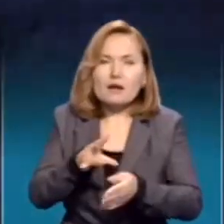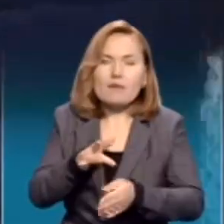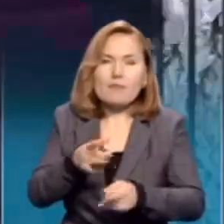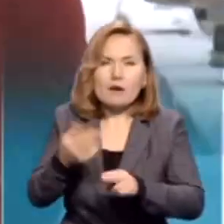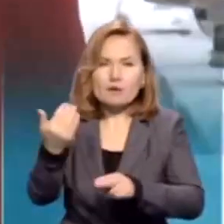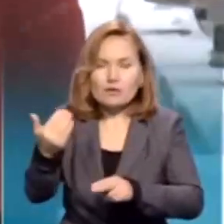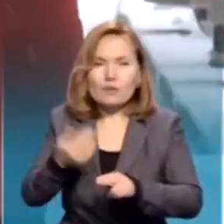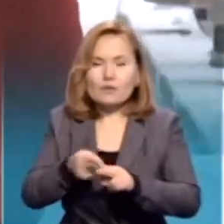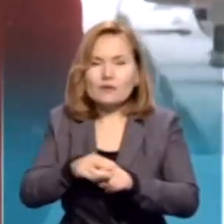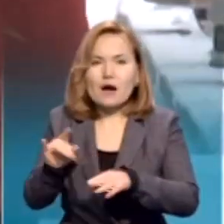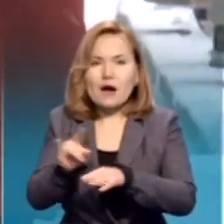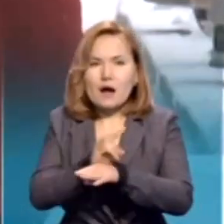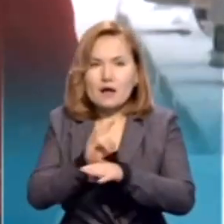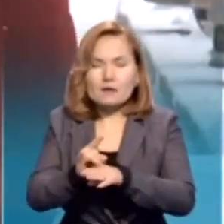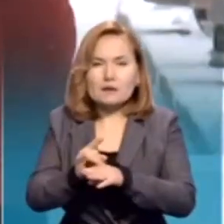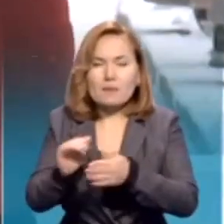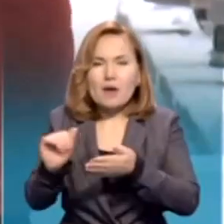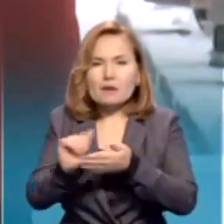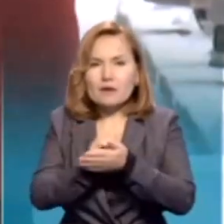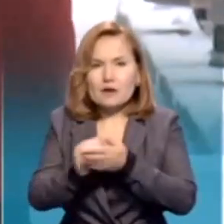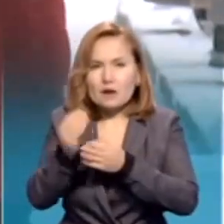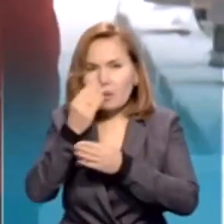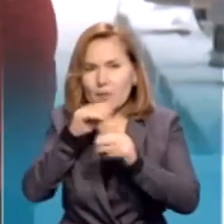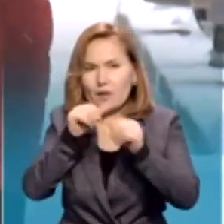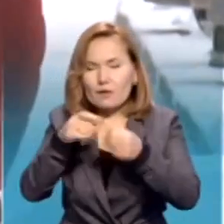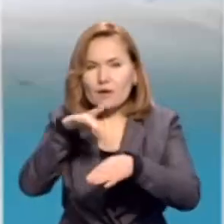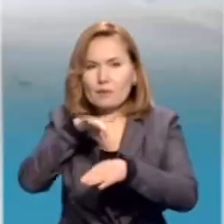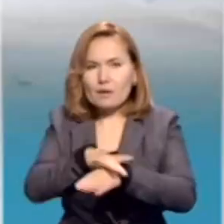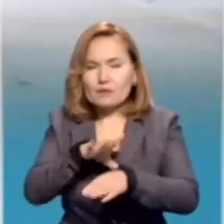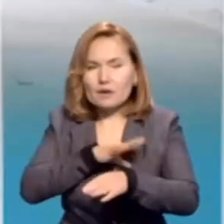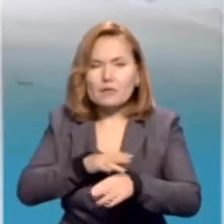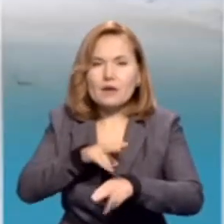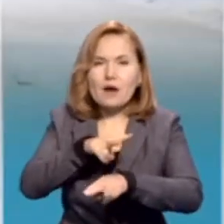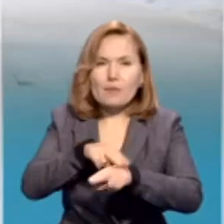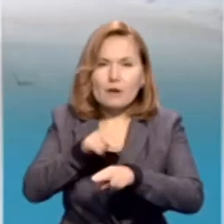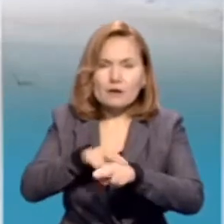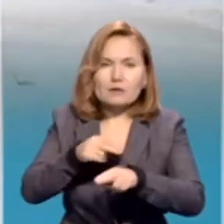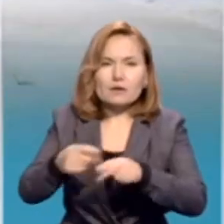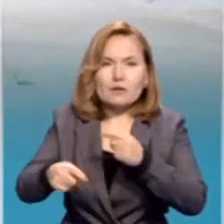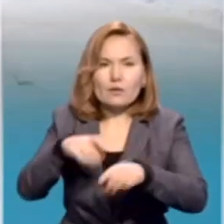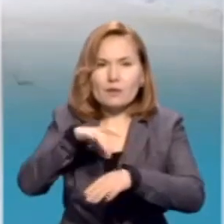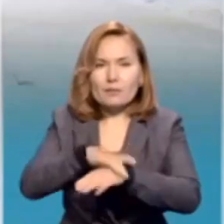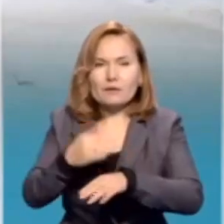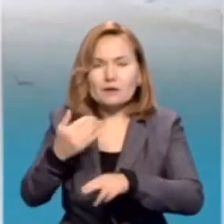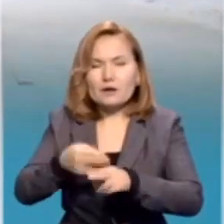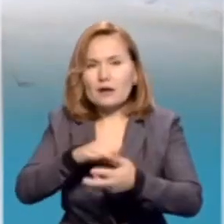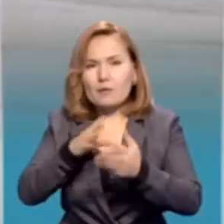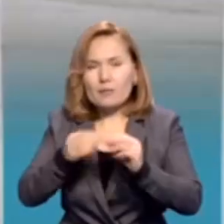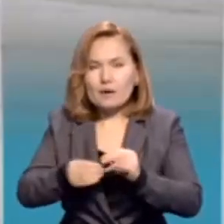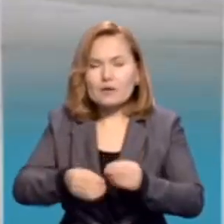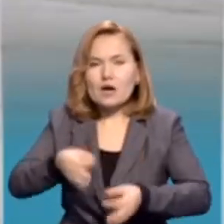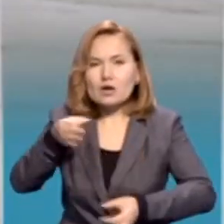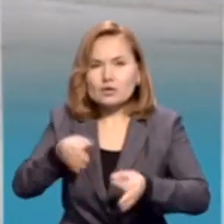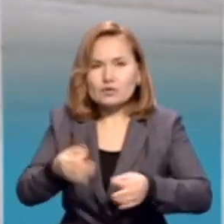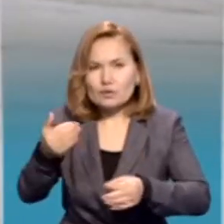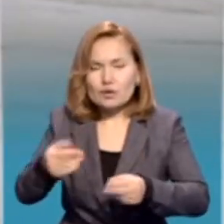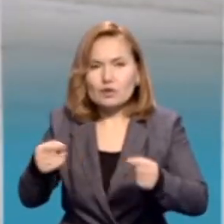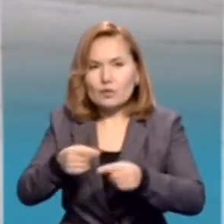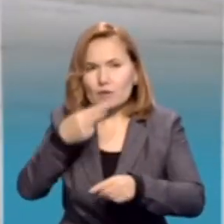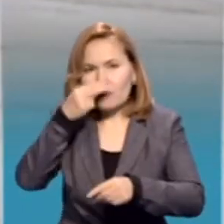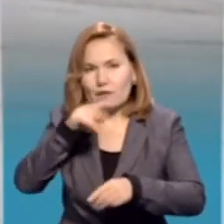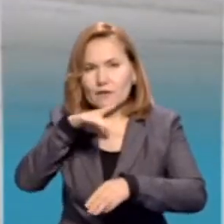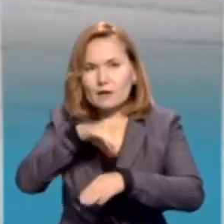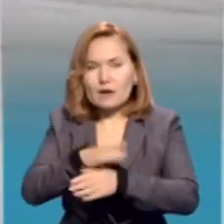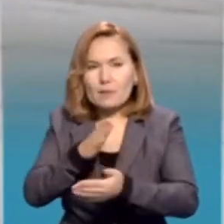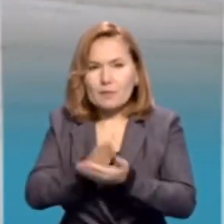мен банктен алынған мәліметтер және сот экономикалық сараптамамен дәлелденді. Ол кінәсін сотта толық мойындады. Жұмыс